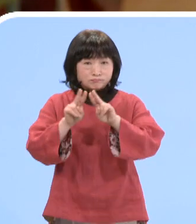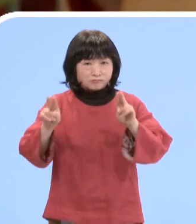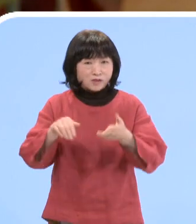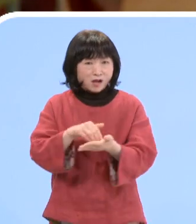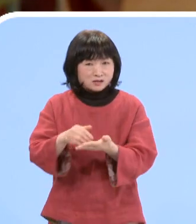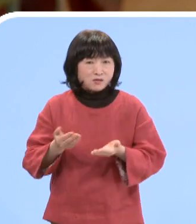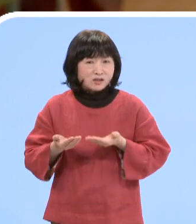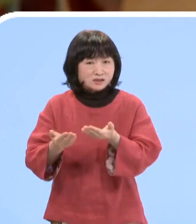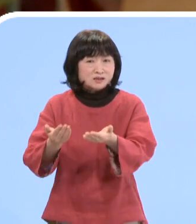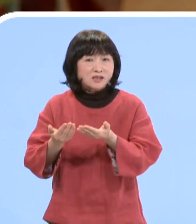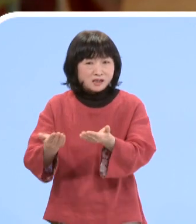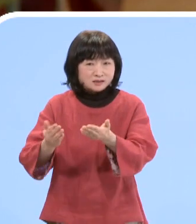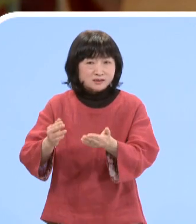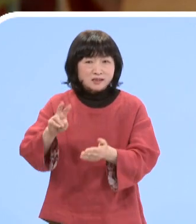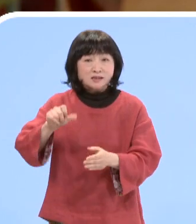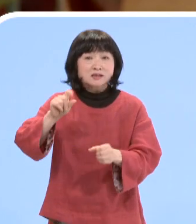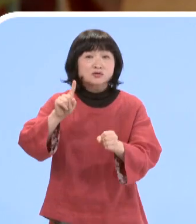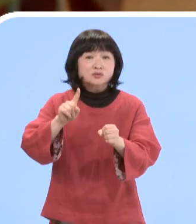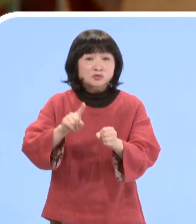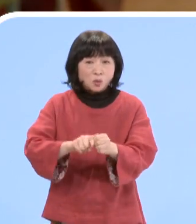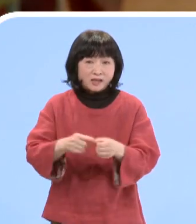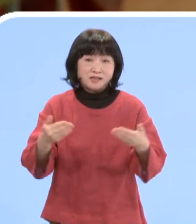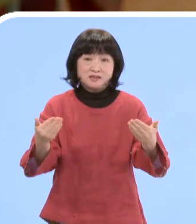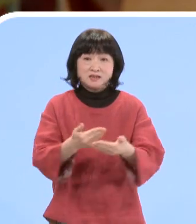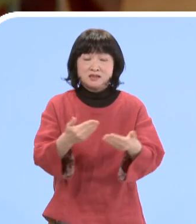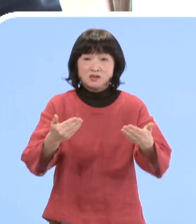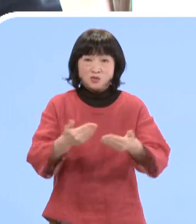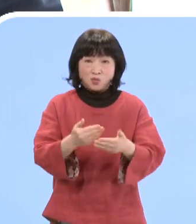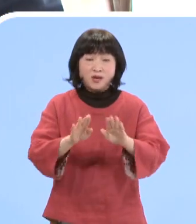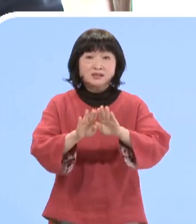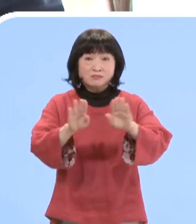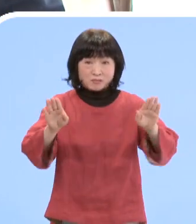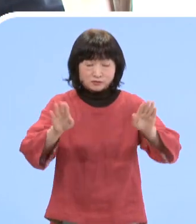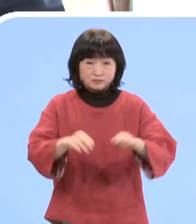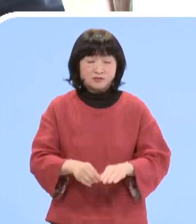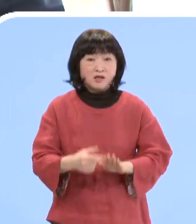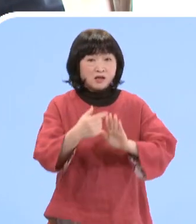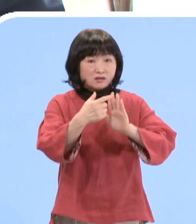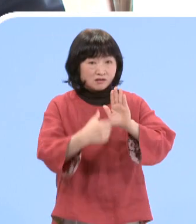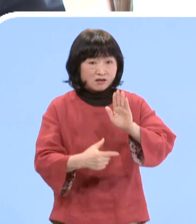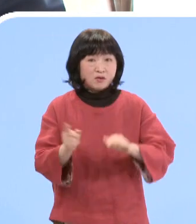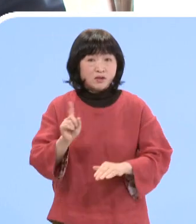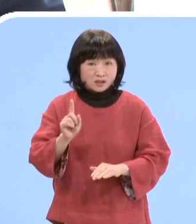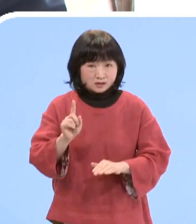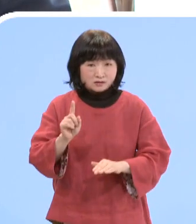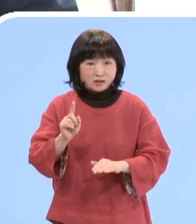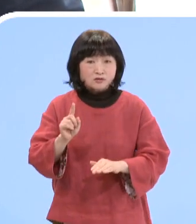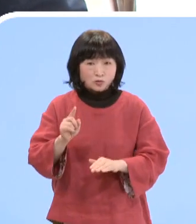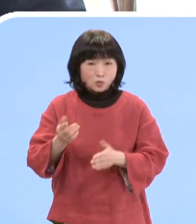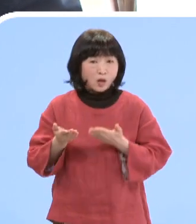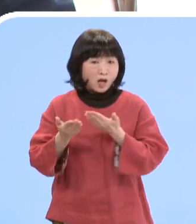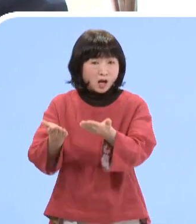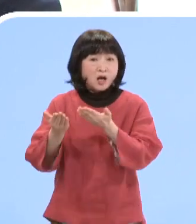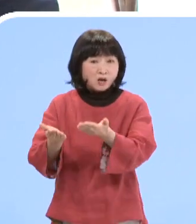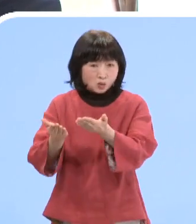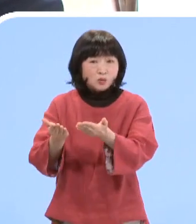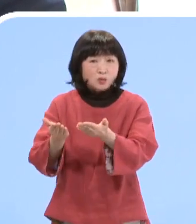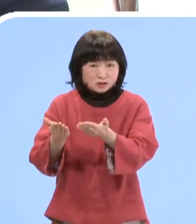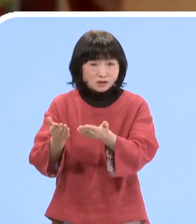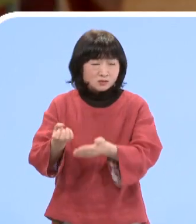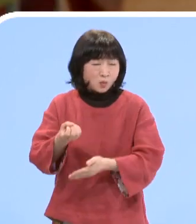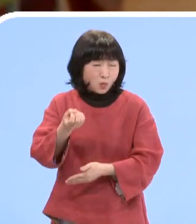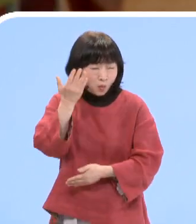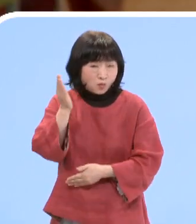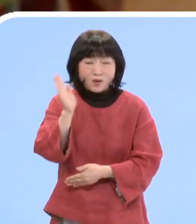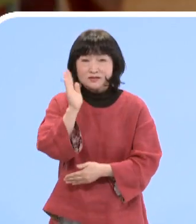災25年事業というのを展開します、はい、そのテーマは阪神淡路大震災を風化させない、うん、ということなん